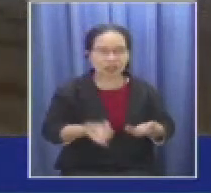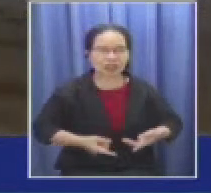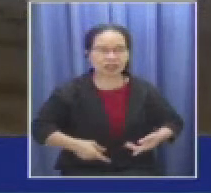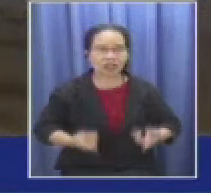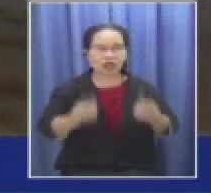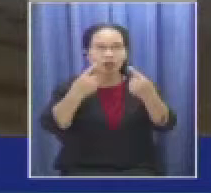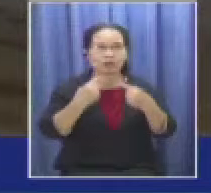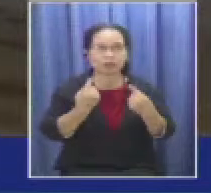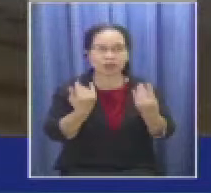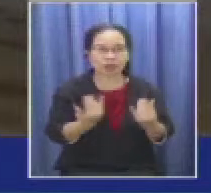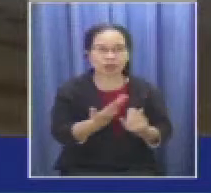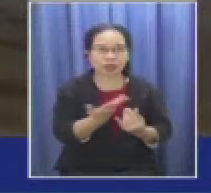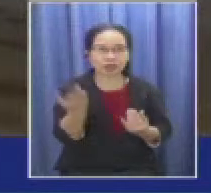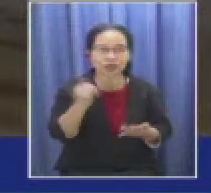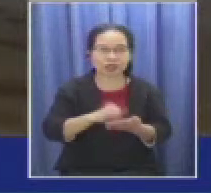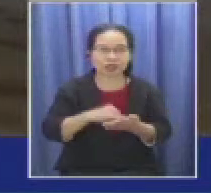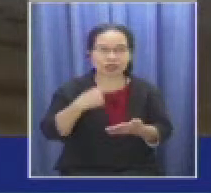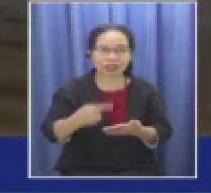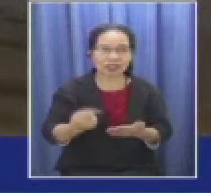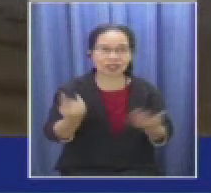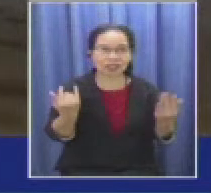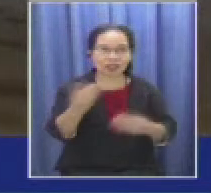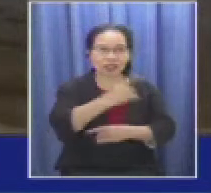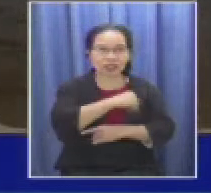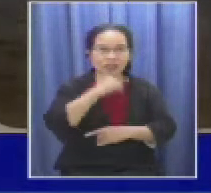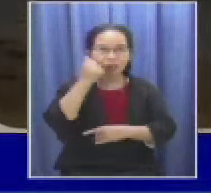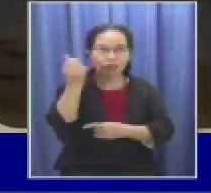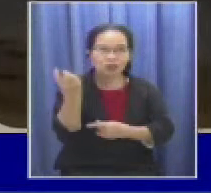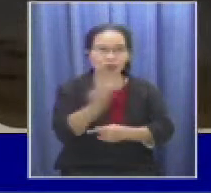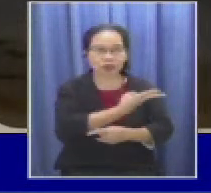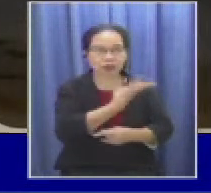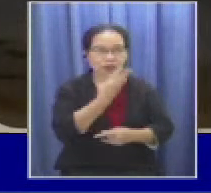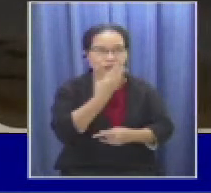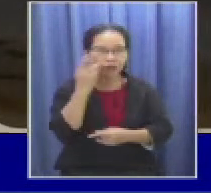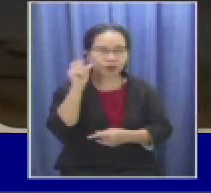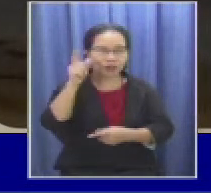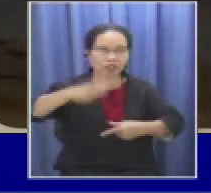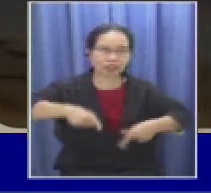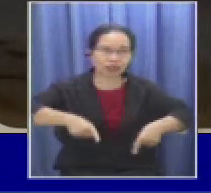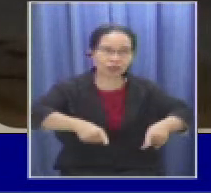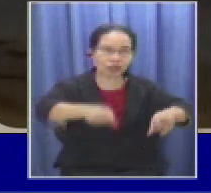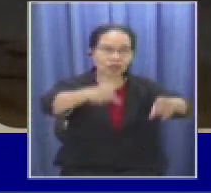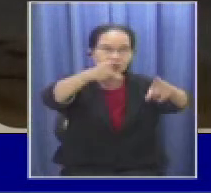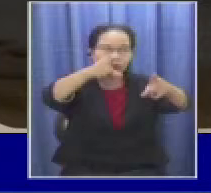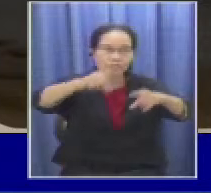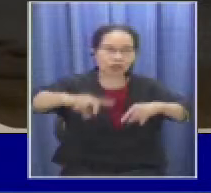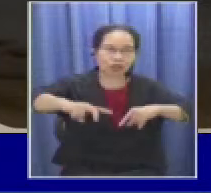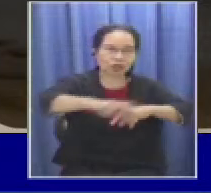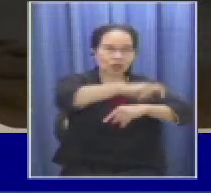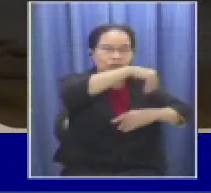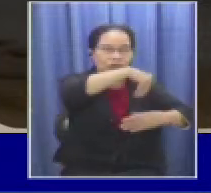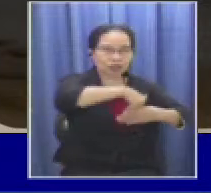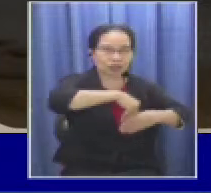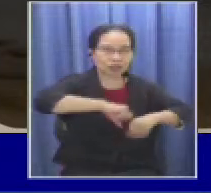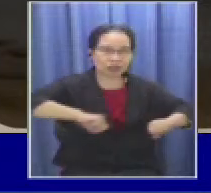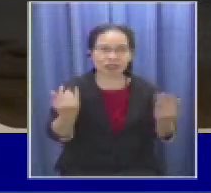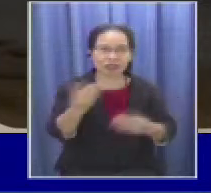yɛmfa yɛ akoma so nya bɔne bi ntia wɔ Nyankopɔn no deɛ ɛbɛyɛ nie yɛnken kan Yakobo